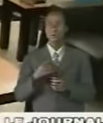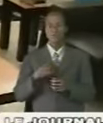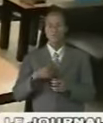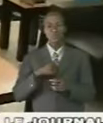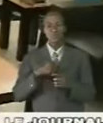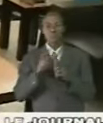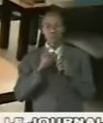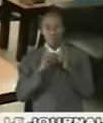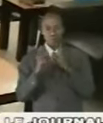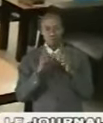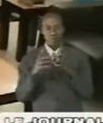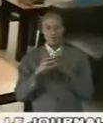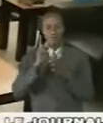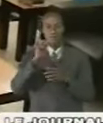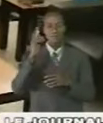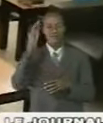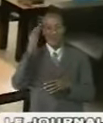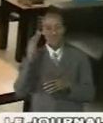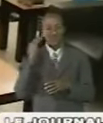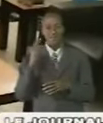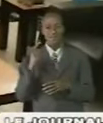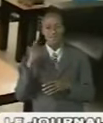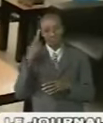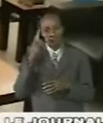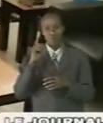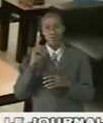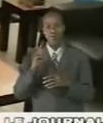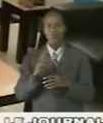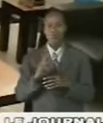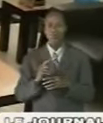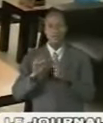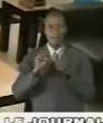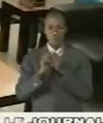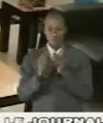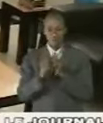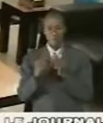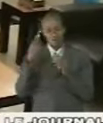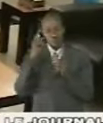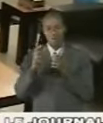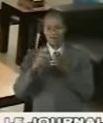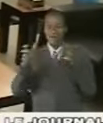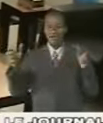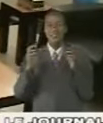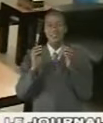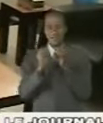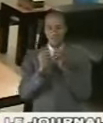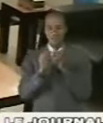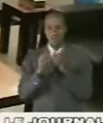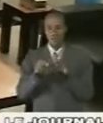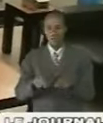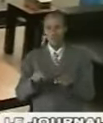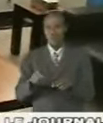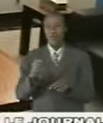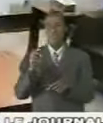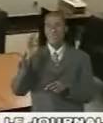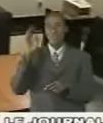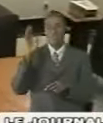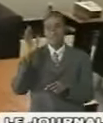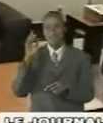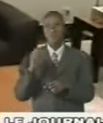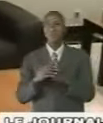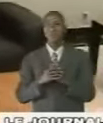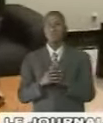sur les points qui vont être abordés au cours de cette rencontre, notamment un caractère de plus en plus économique, en plus donc de